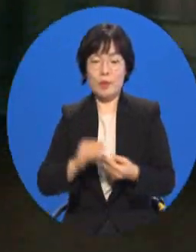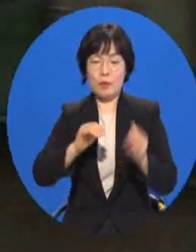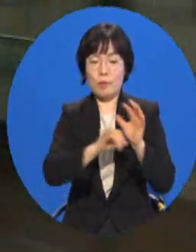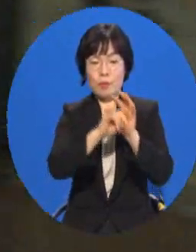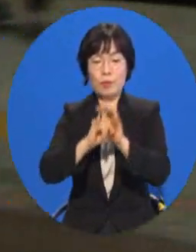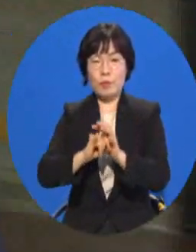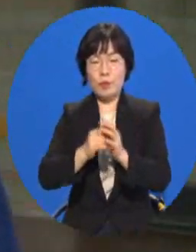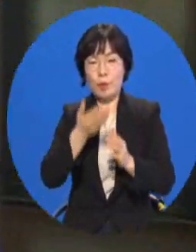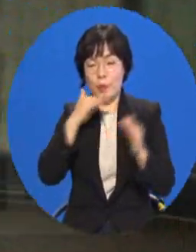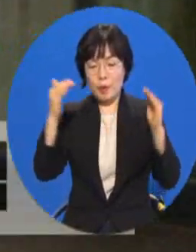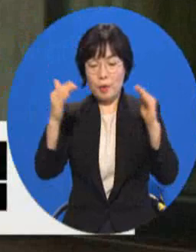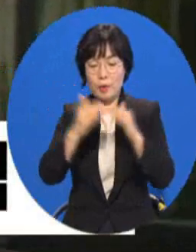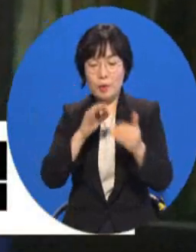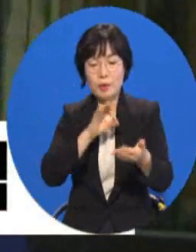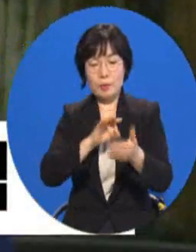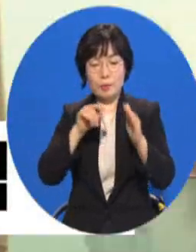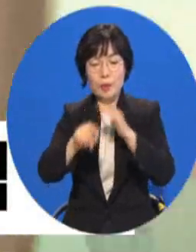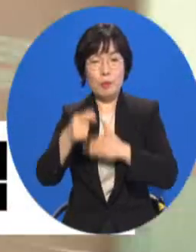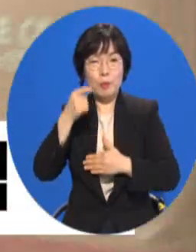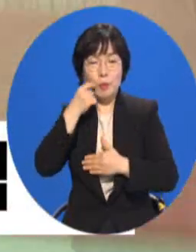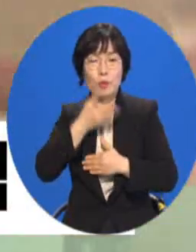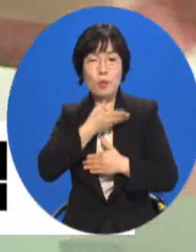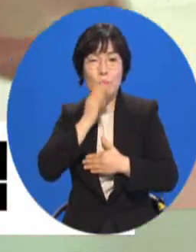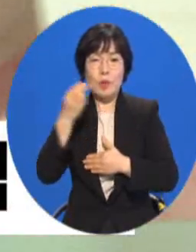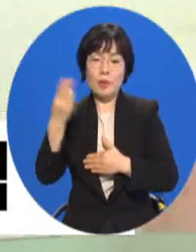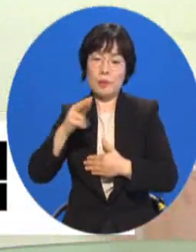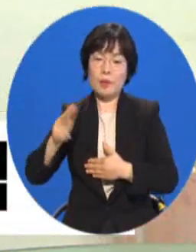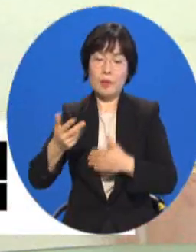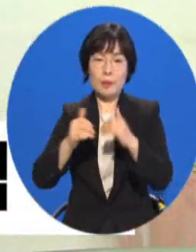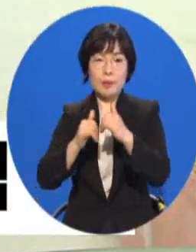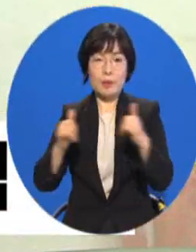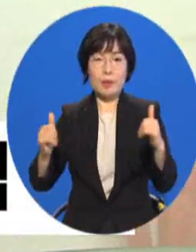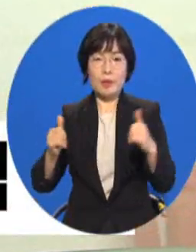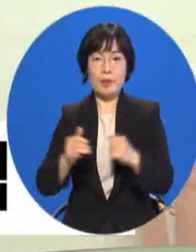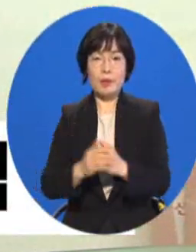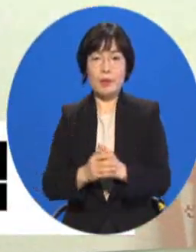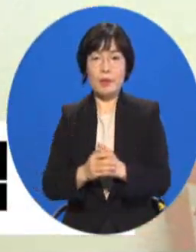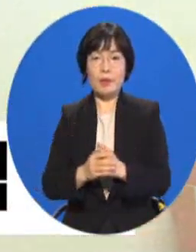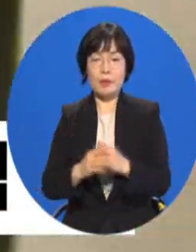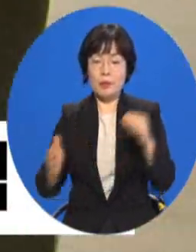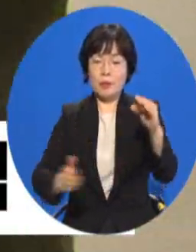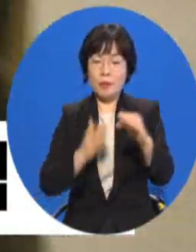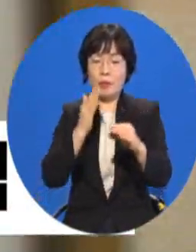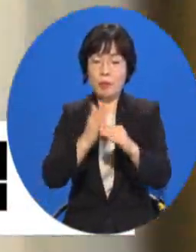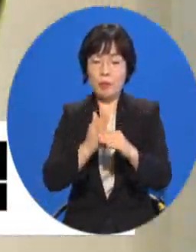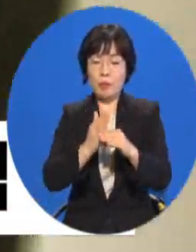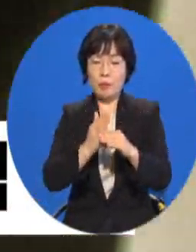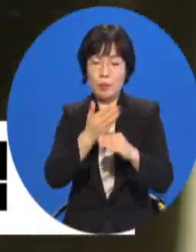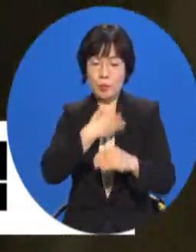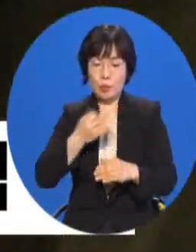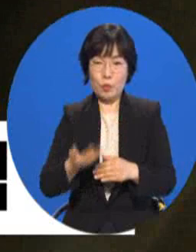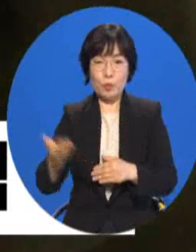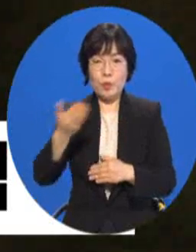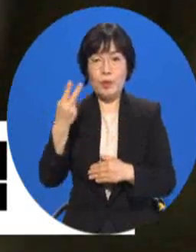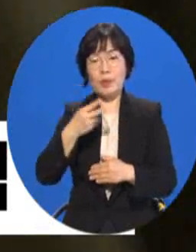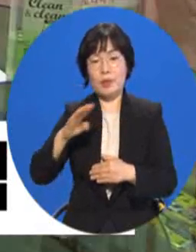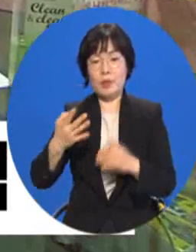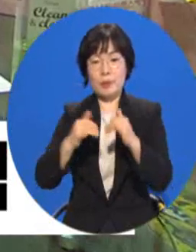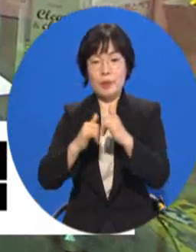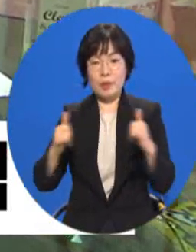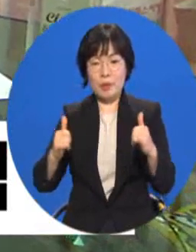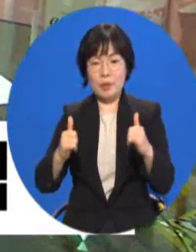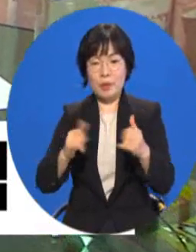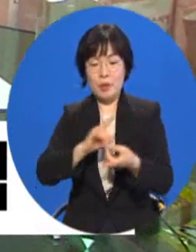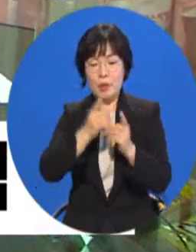사태로 경로식당을 이용하지 못하는 노인은 3,700여 명. 이 가운데 차상위 계층 등 2,400여